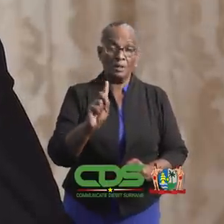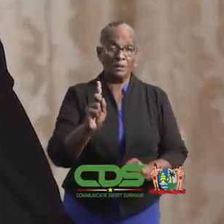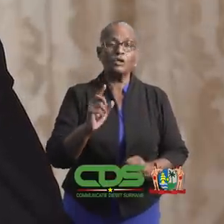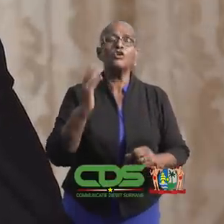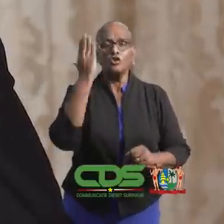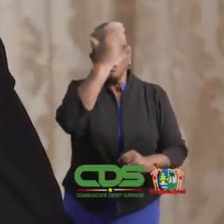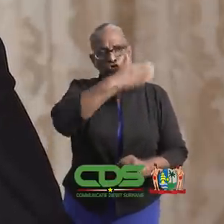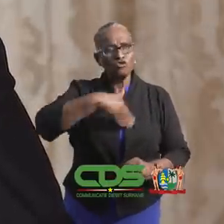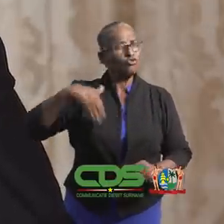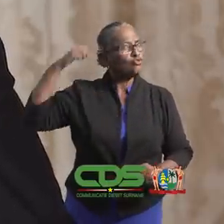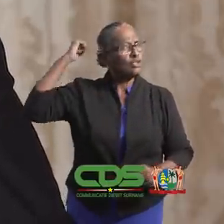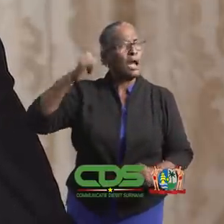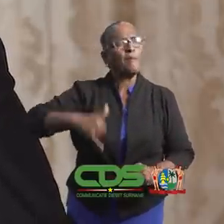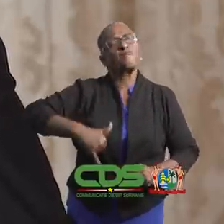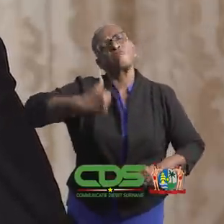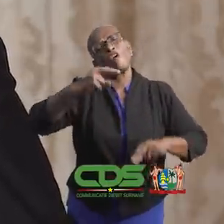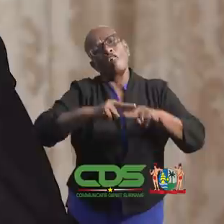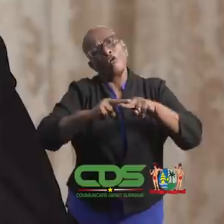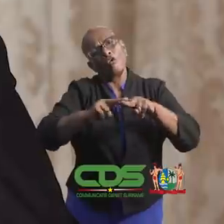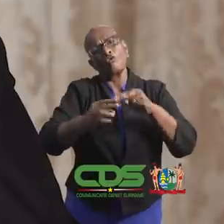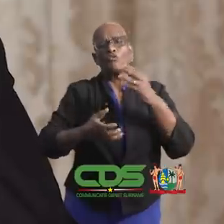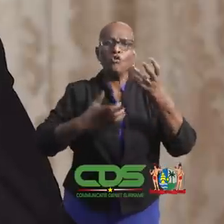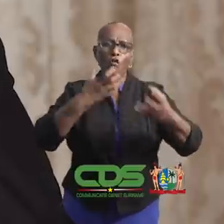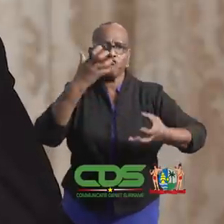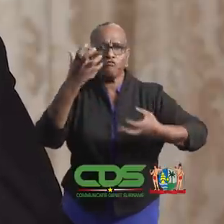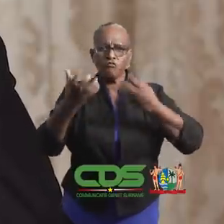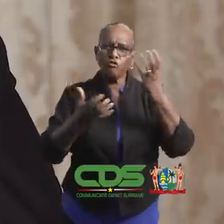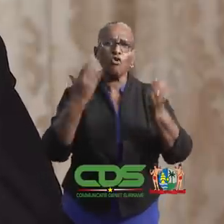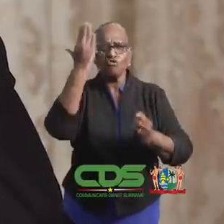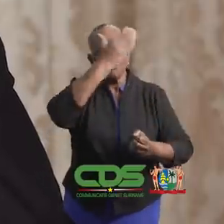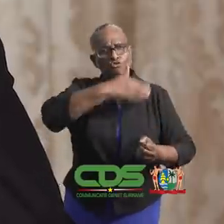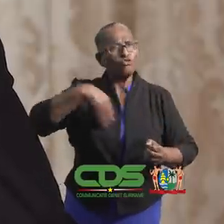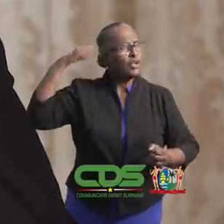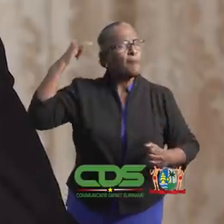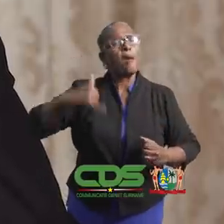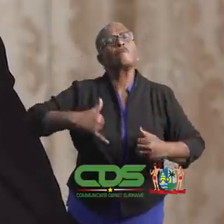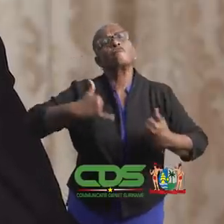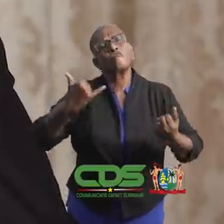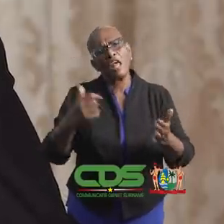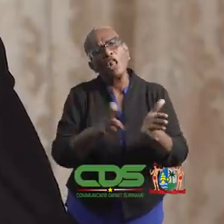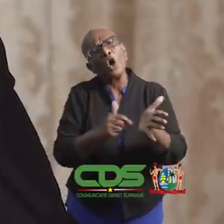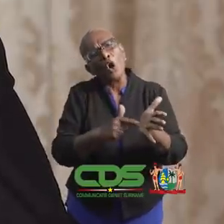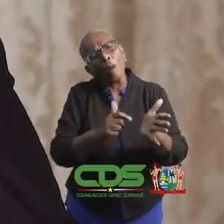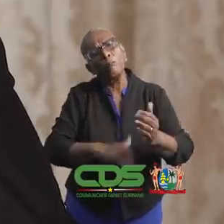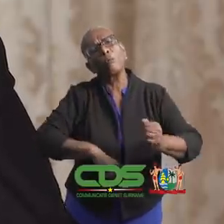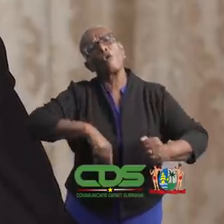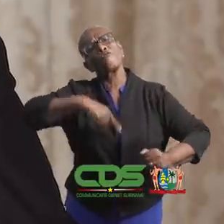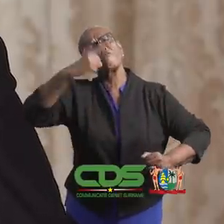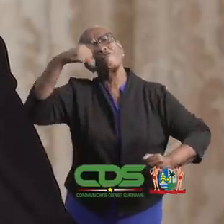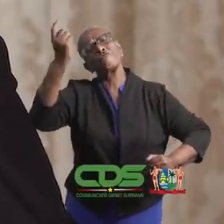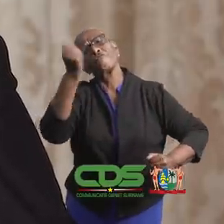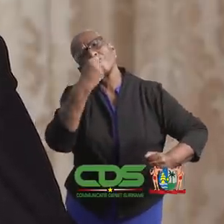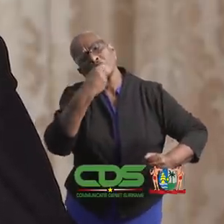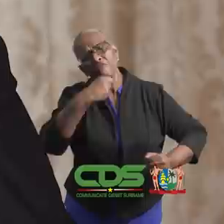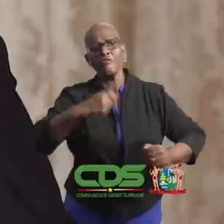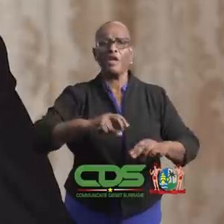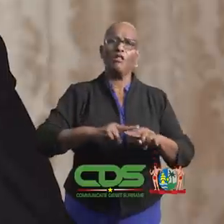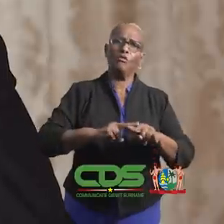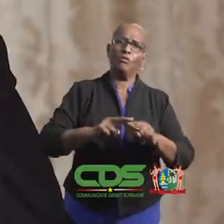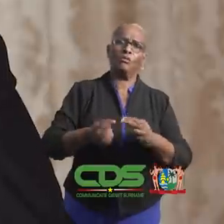is rijk aan groente en fruit. Maakt u hiervan alsjeblieft maximaal gebruik. Uw